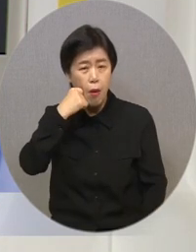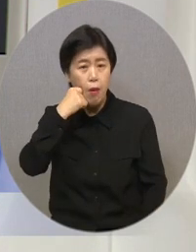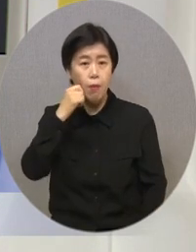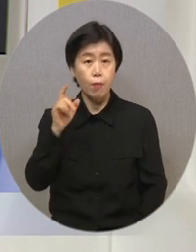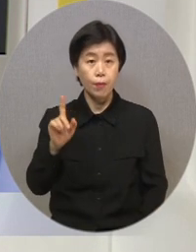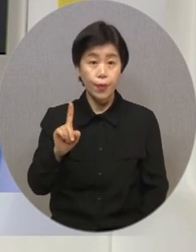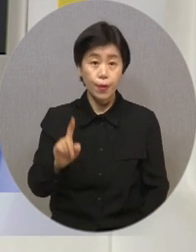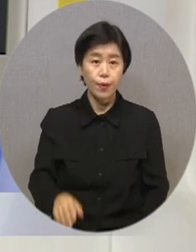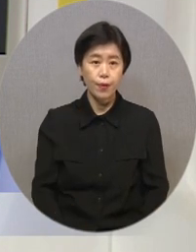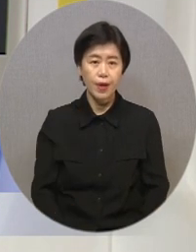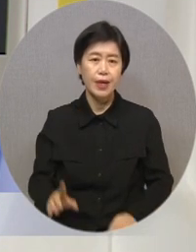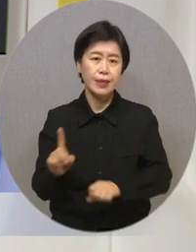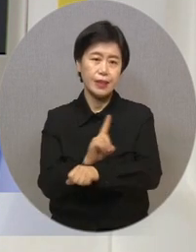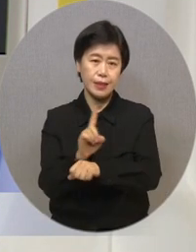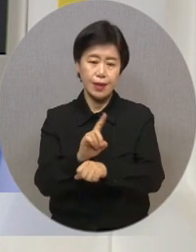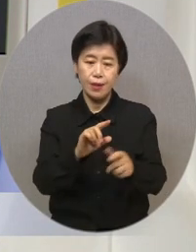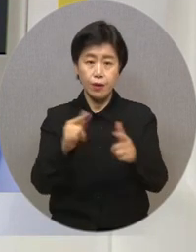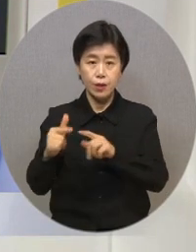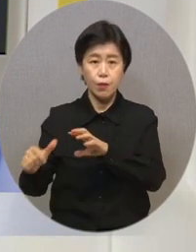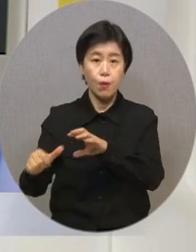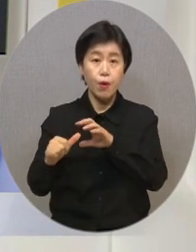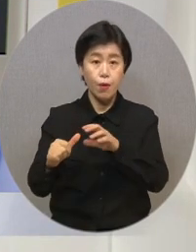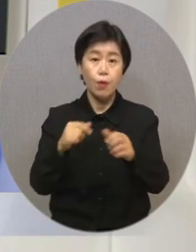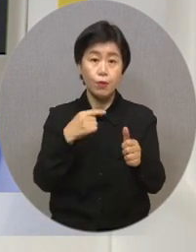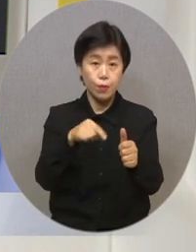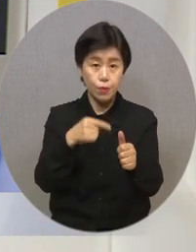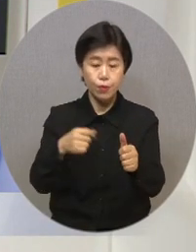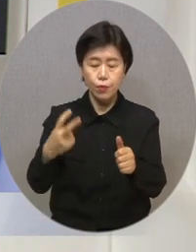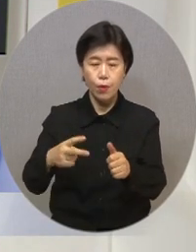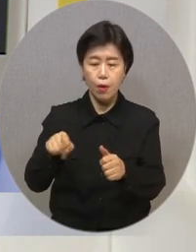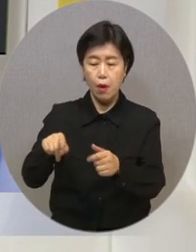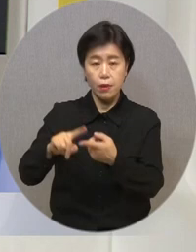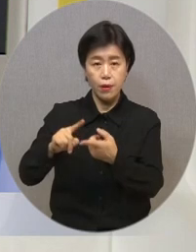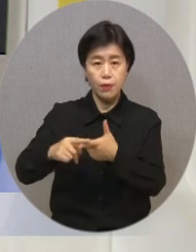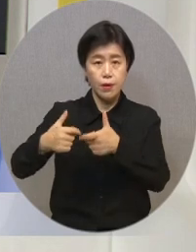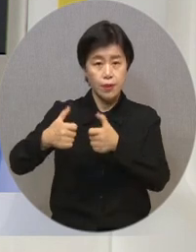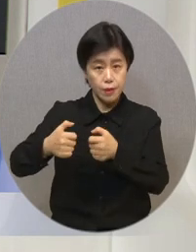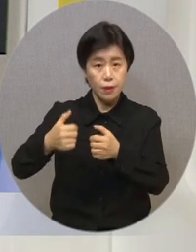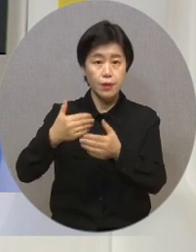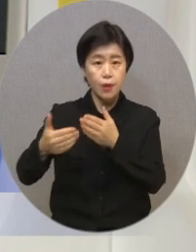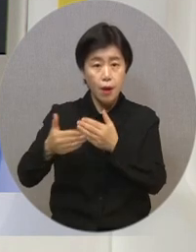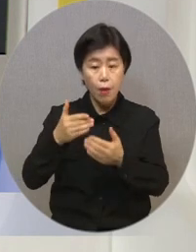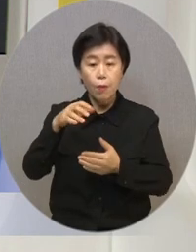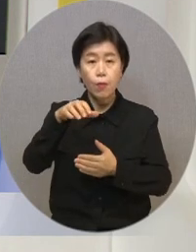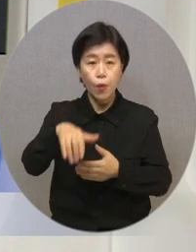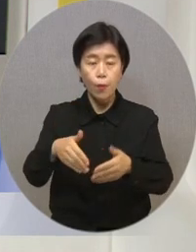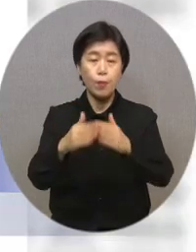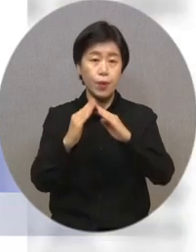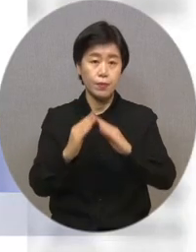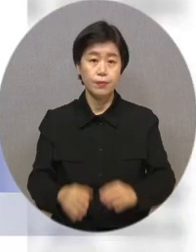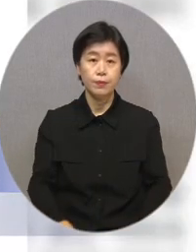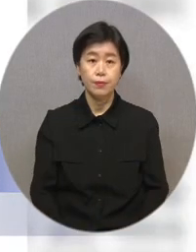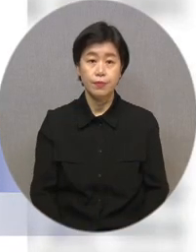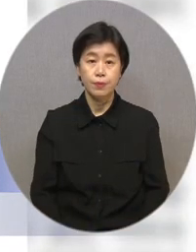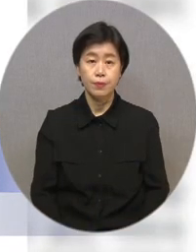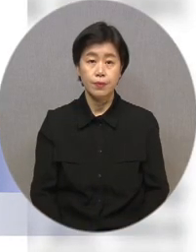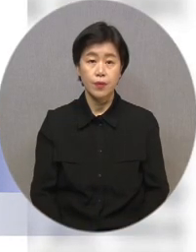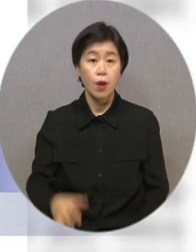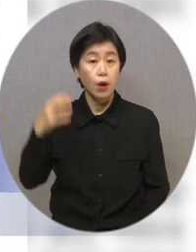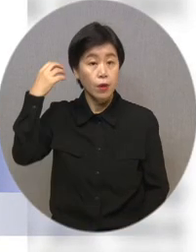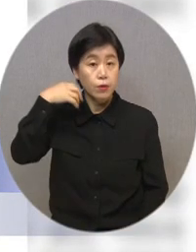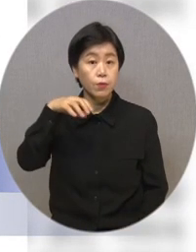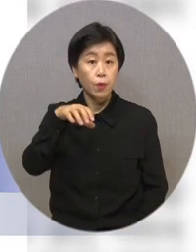어려움을 겪는 디지털 활용 교육과이 상담 체험을 지원하는 공간이 생겼다는 소식을 전하고 있습니다 서울